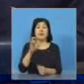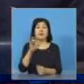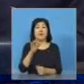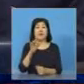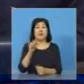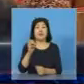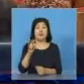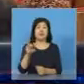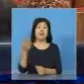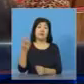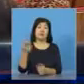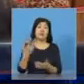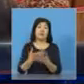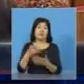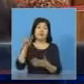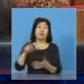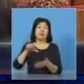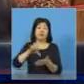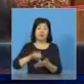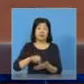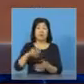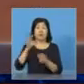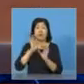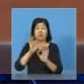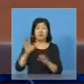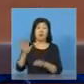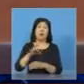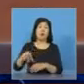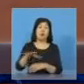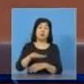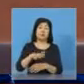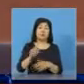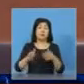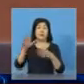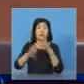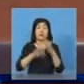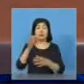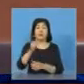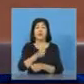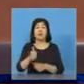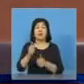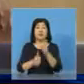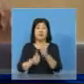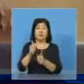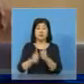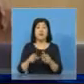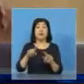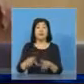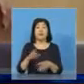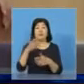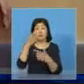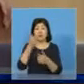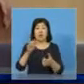в своем выступлении спикера осветили позиции республики в международном рейтинге transparency казахстан также аудитории